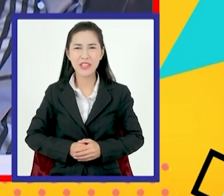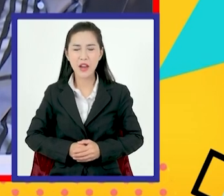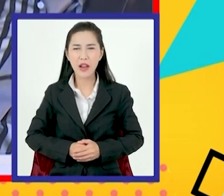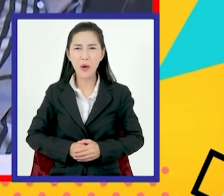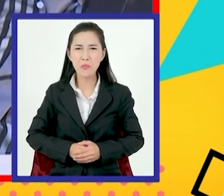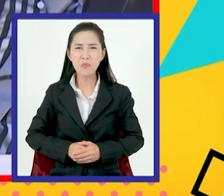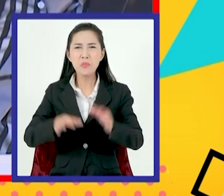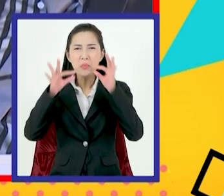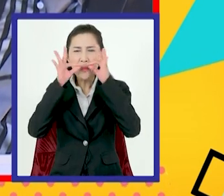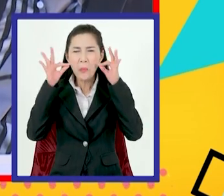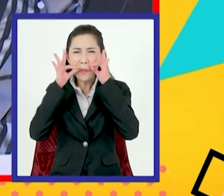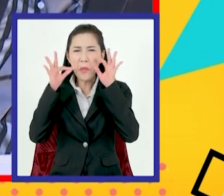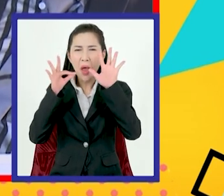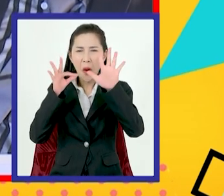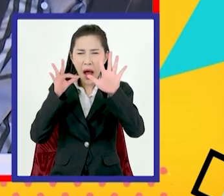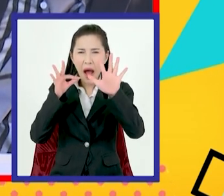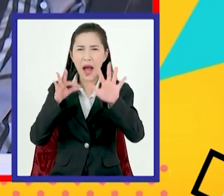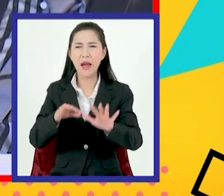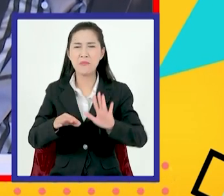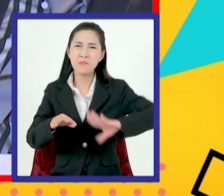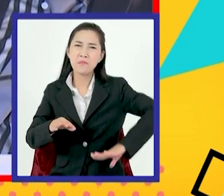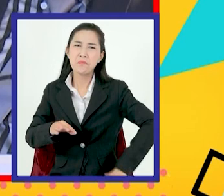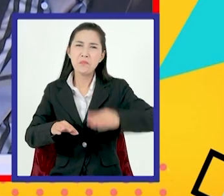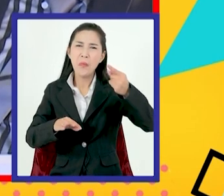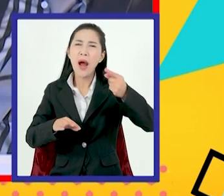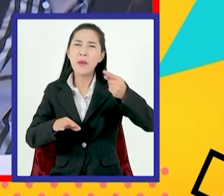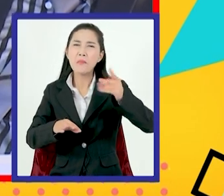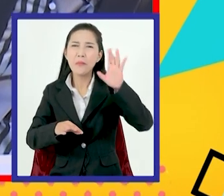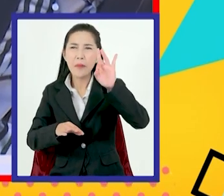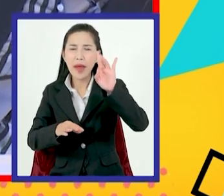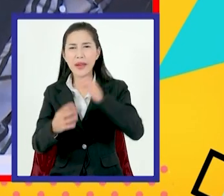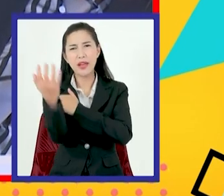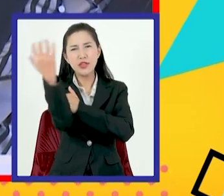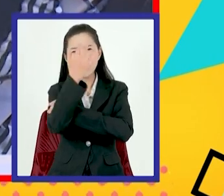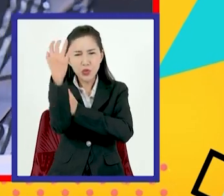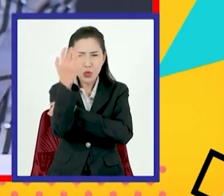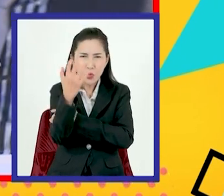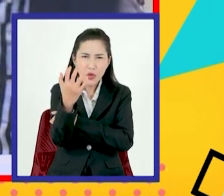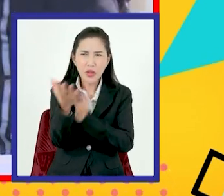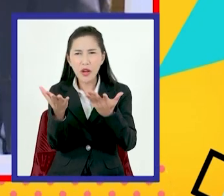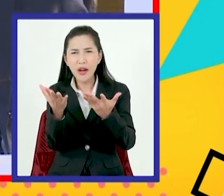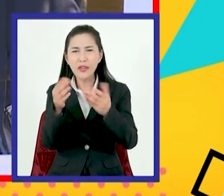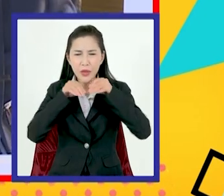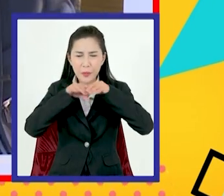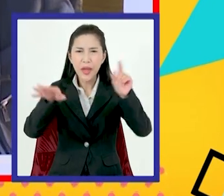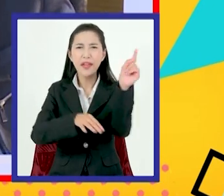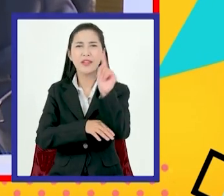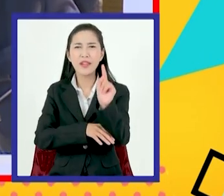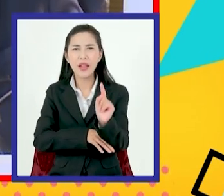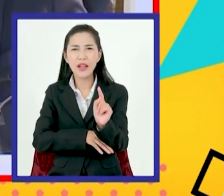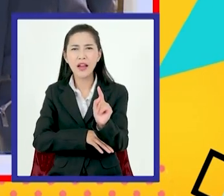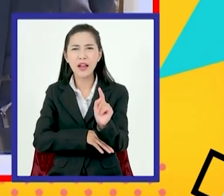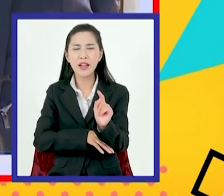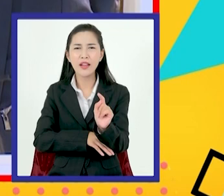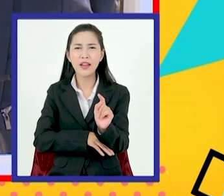ขาเนี่ยนะครับมันไม่พอครับแล้วไหนรายการโทรทัศน์จะต้องออกมันจะออกกันตอนช่วงไหนที่จะให้คนใบ้หว